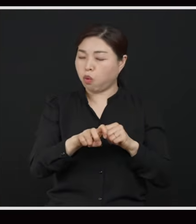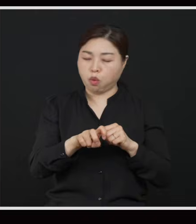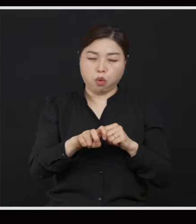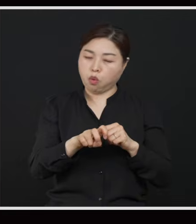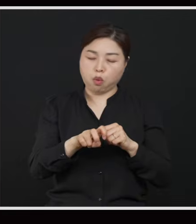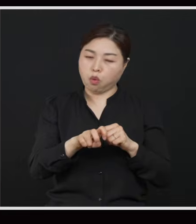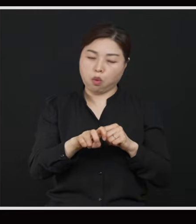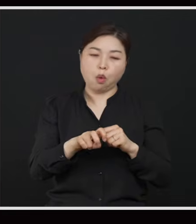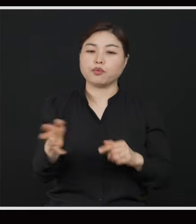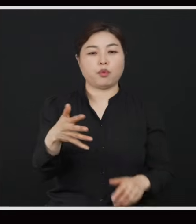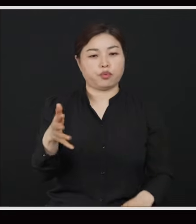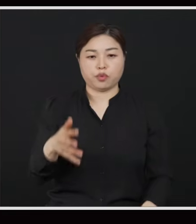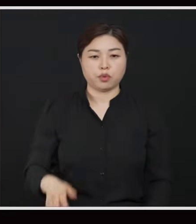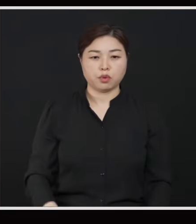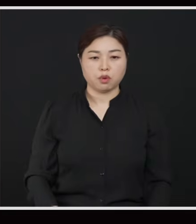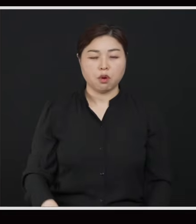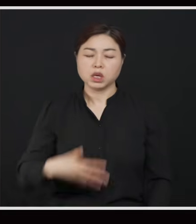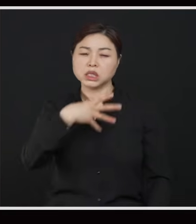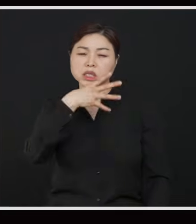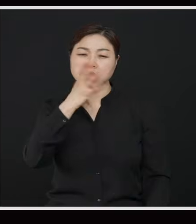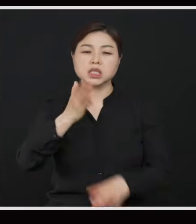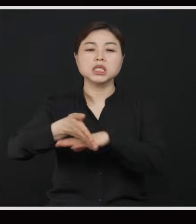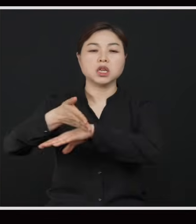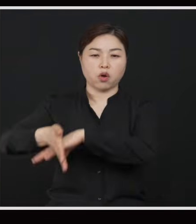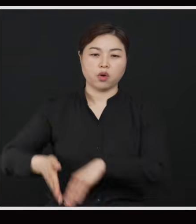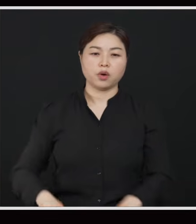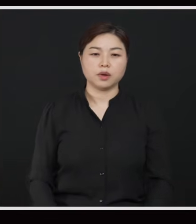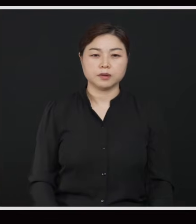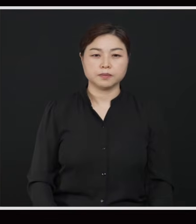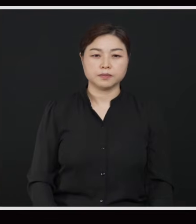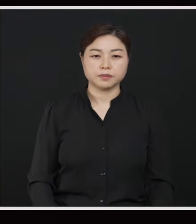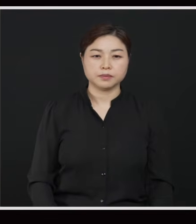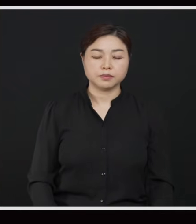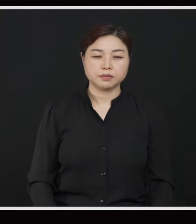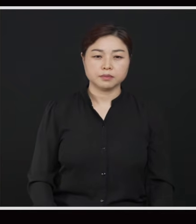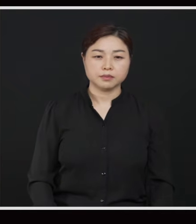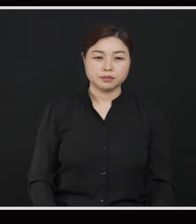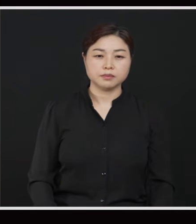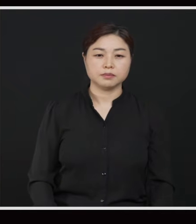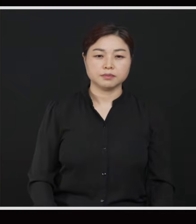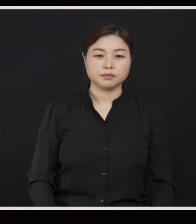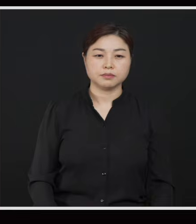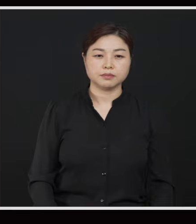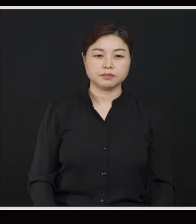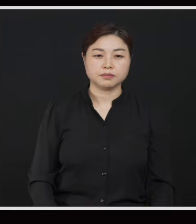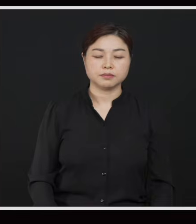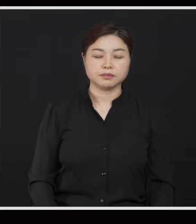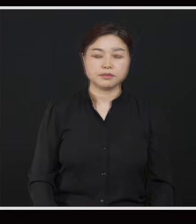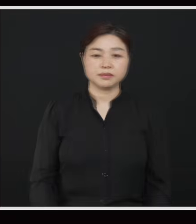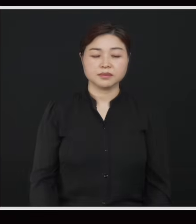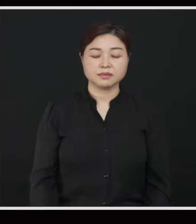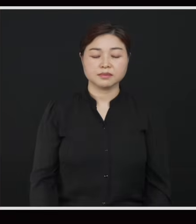사람들이. 노화가 더디게 된다는 거죠. 일맥상통하는 겁니다.